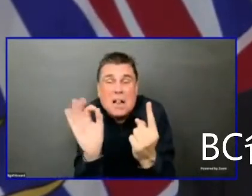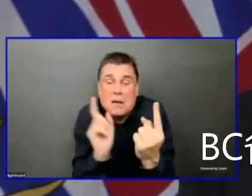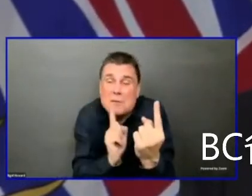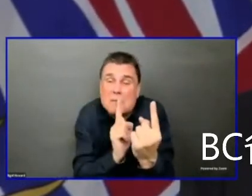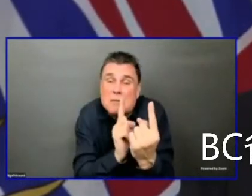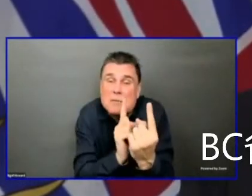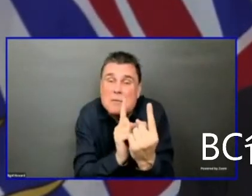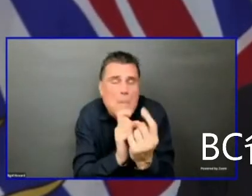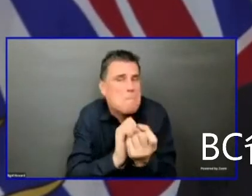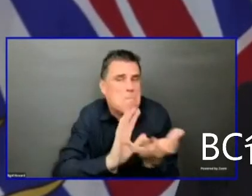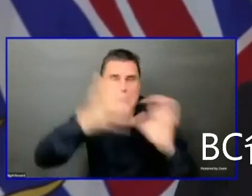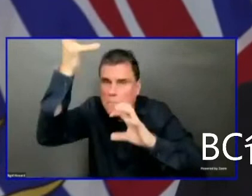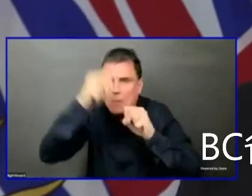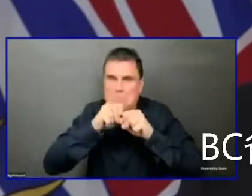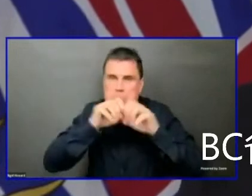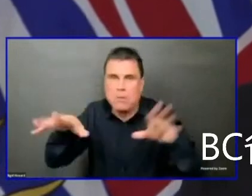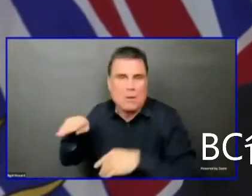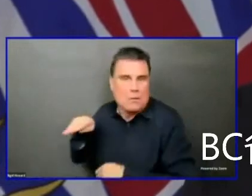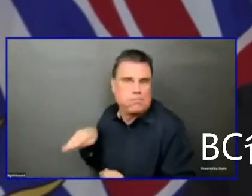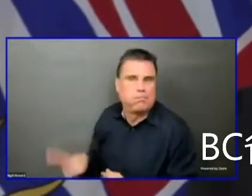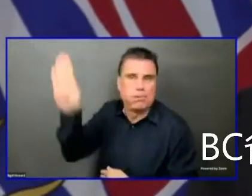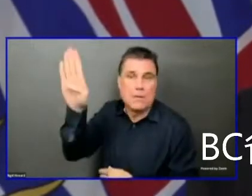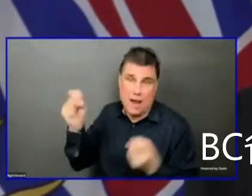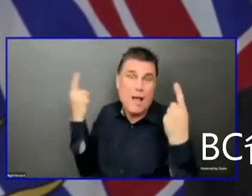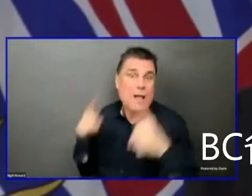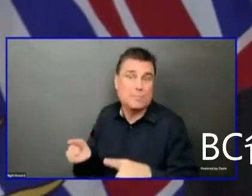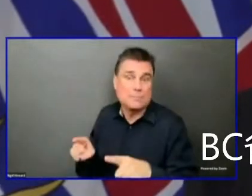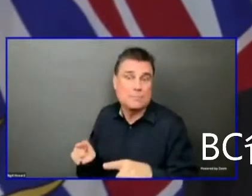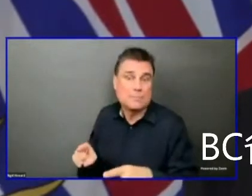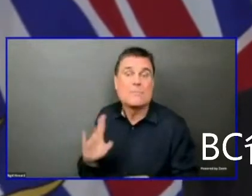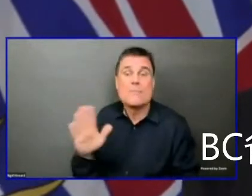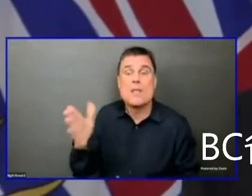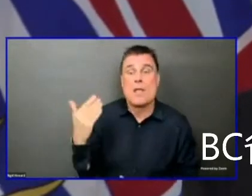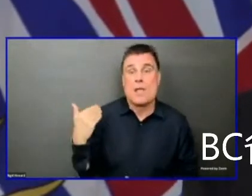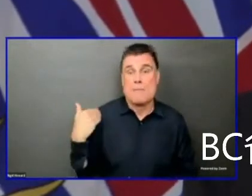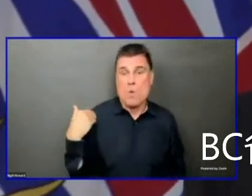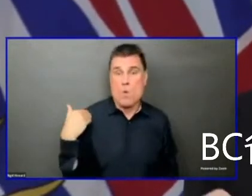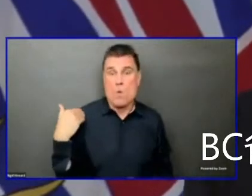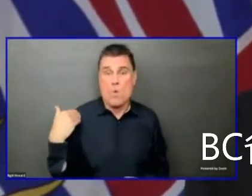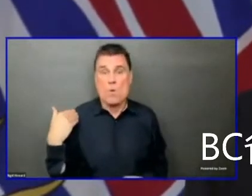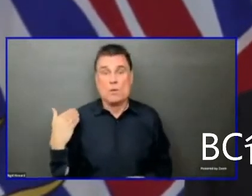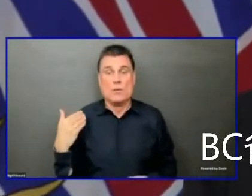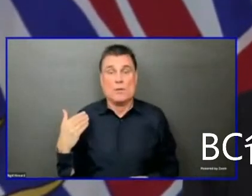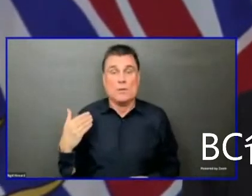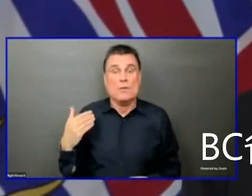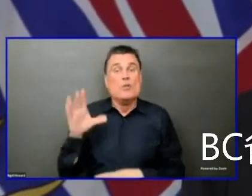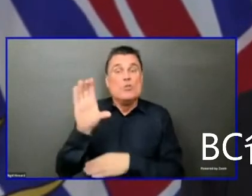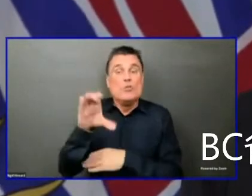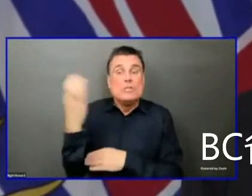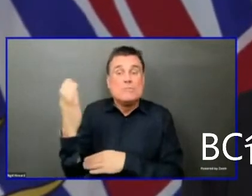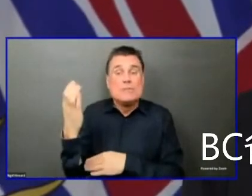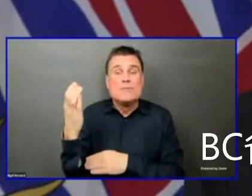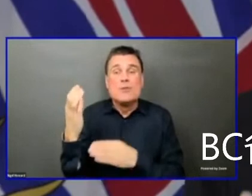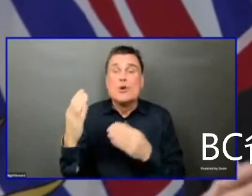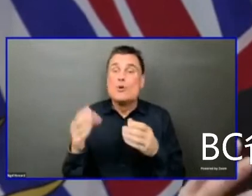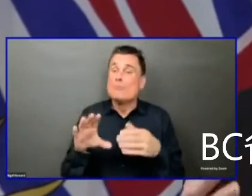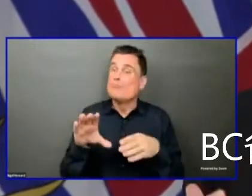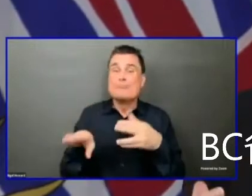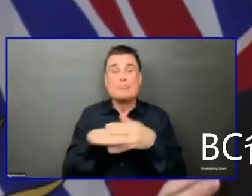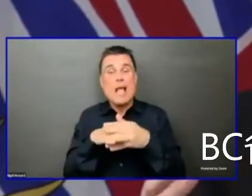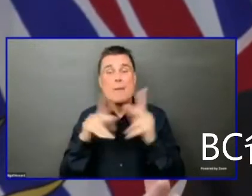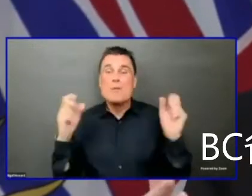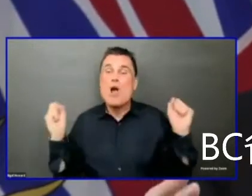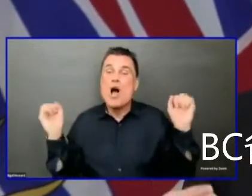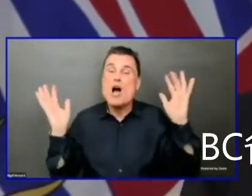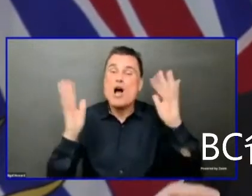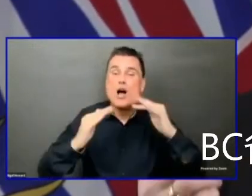transmission 情况， before, 我们不希望 social 看到社 gatherings 区 that 的在 happened 传 over 播 the， Christmas 大家的 break, 社 for 交聚 example, 集 social 特别 gatherings that 是 have happened 这 in 个圣诞 ski